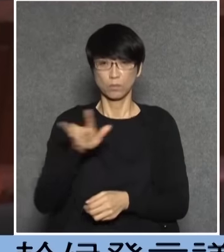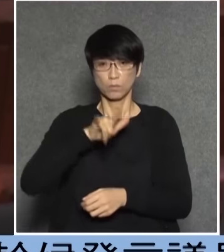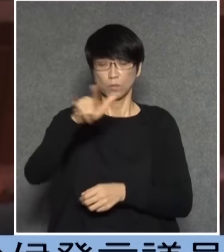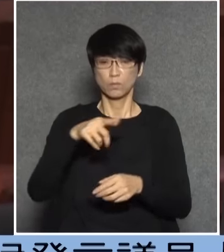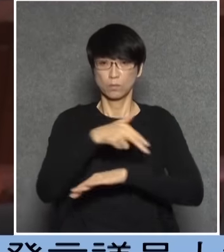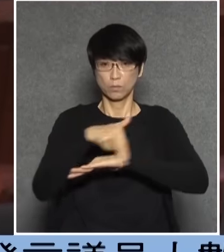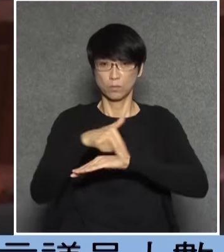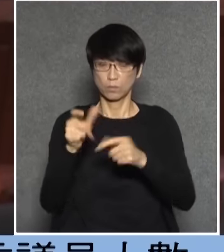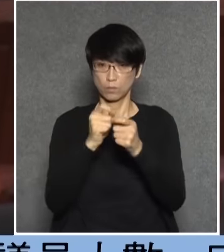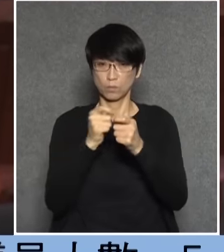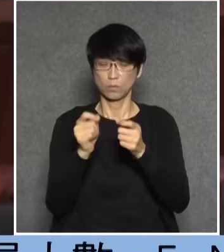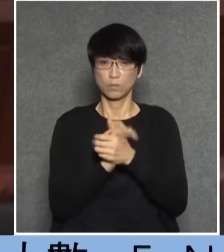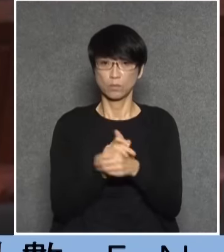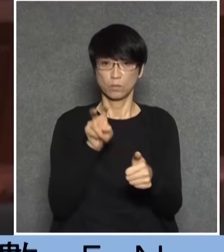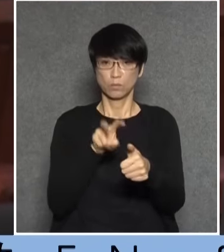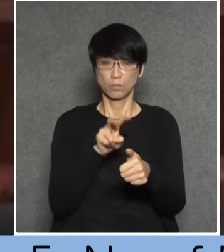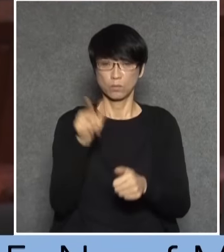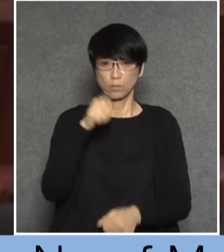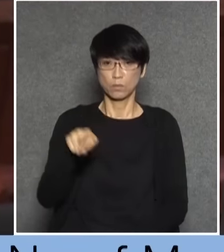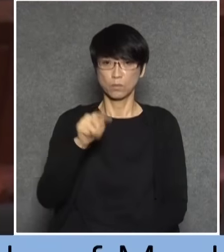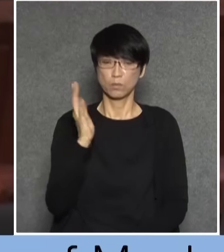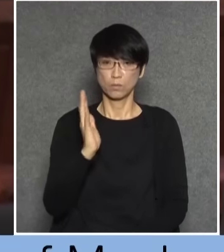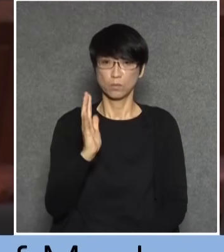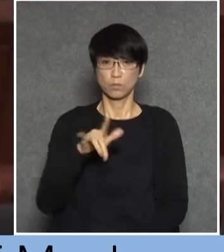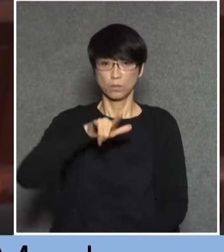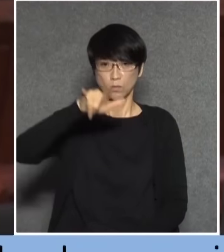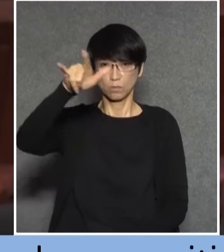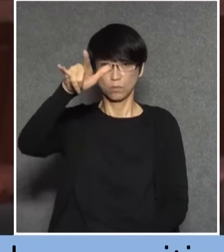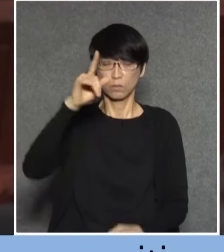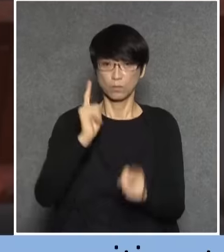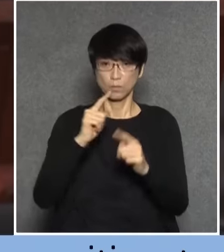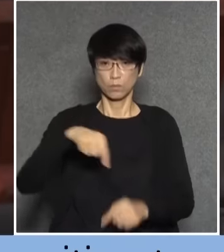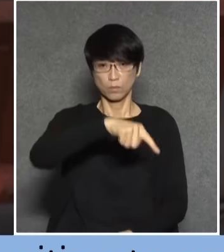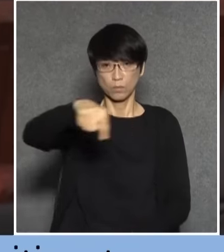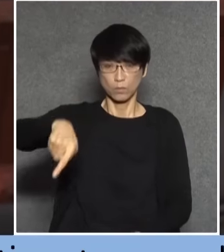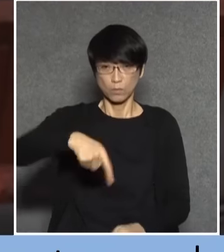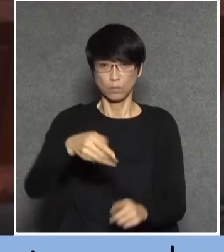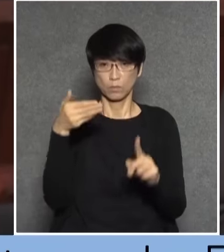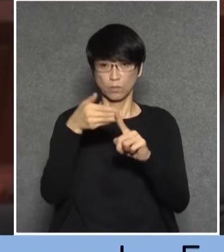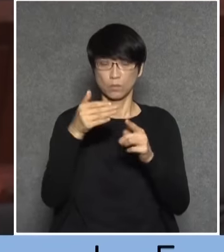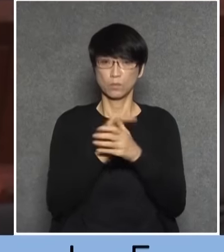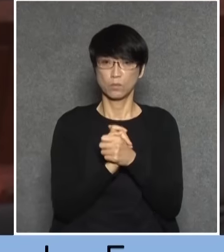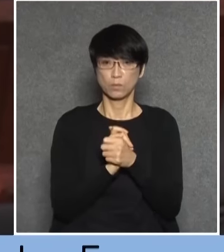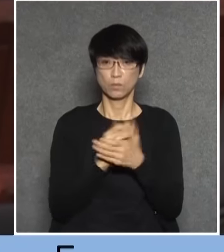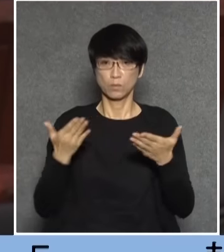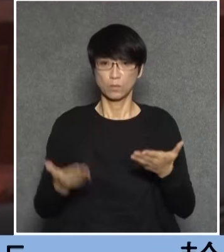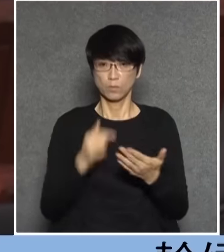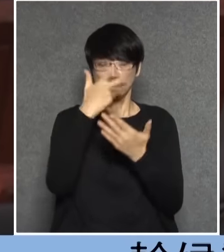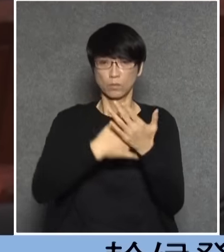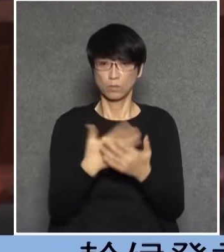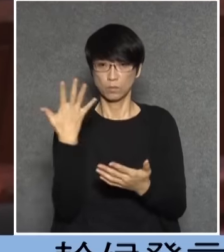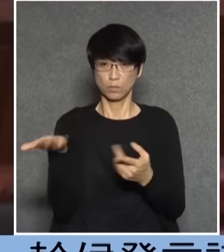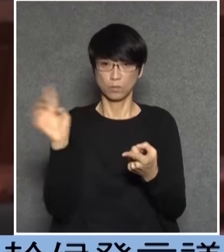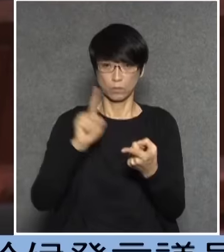料，同時是監察1500個空中或者地面的目標，分別是現有系統的5倍